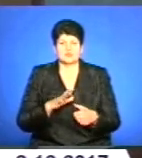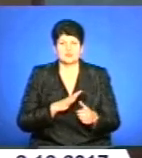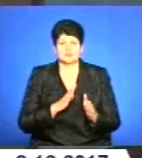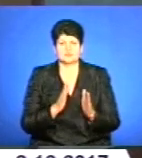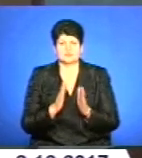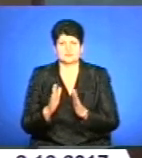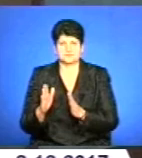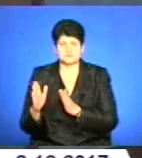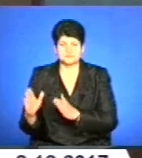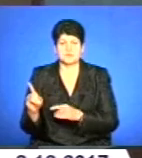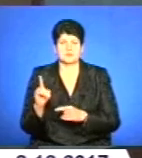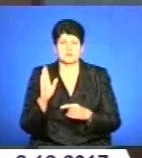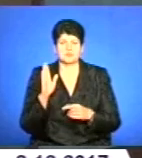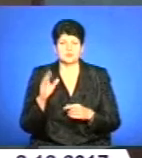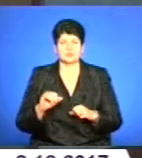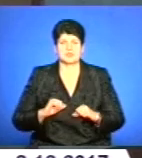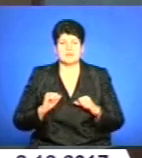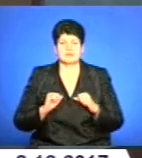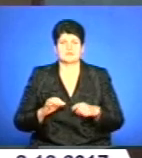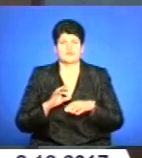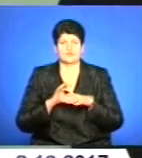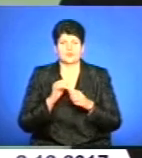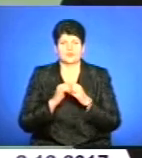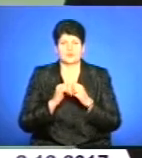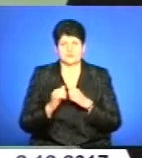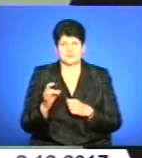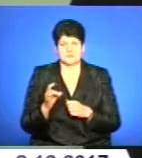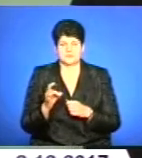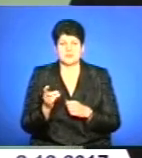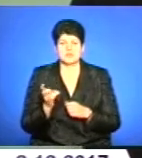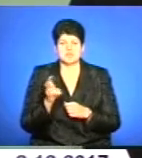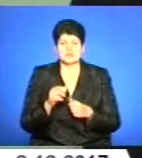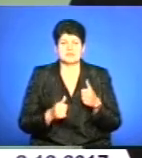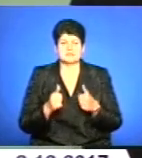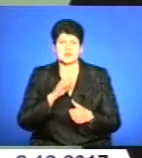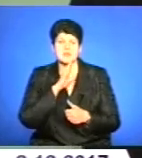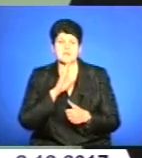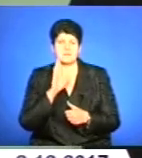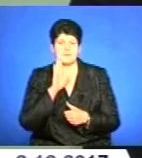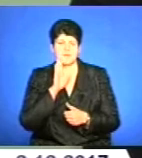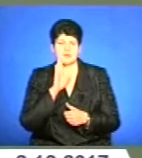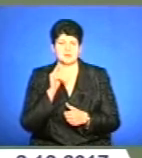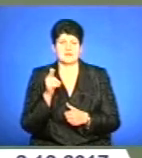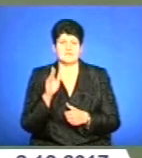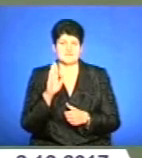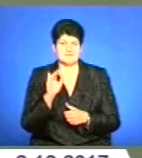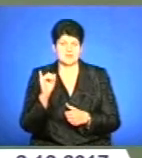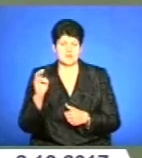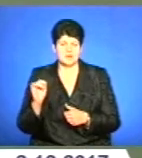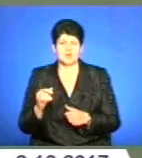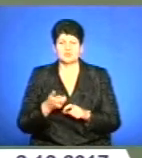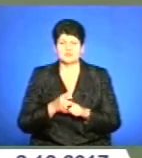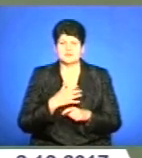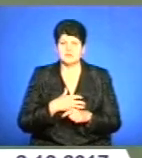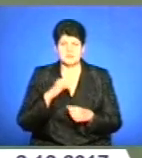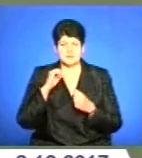регулярним, щоб ми його будемо намагатись проводити щорічно. Прийшла на змагання мати Віктора Гурняка. Жінка каже, дуже важливо пам'ятати